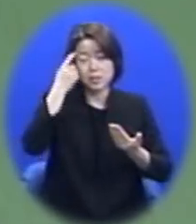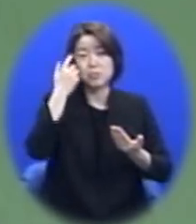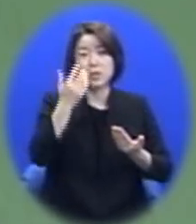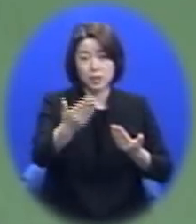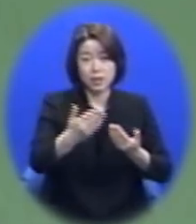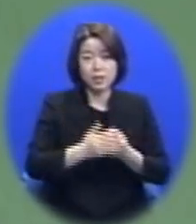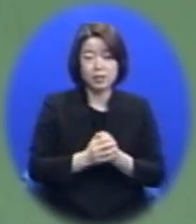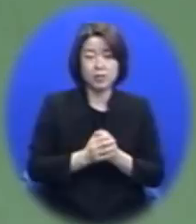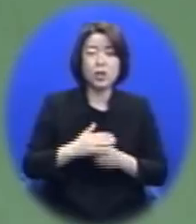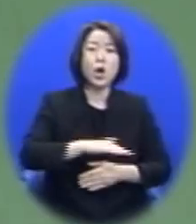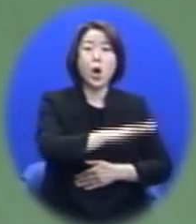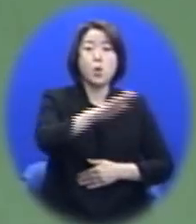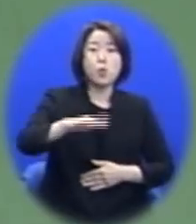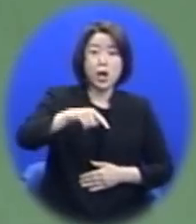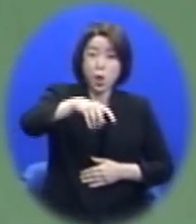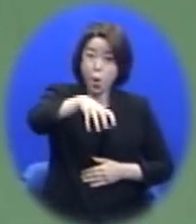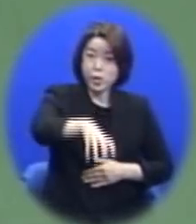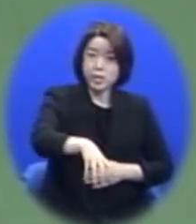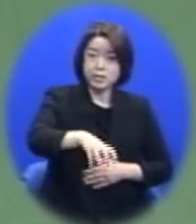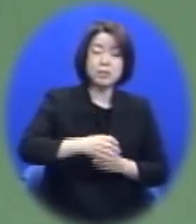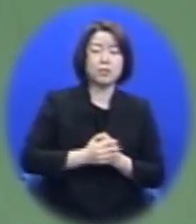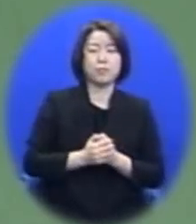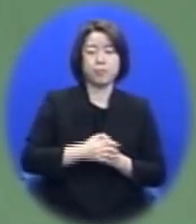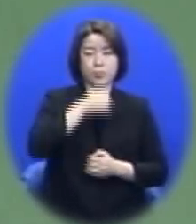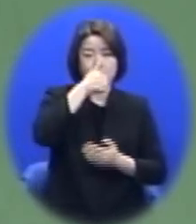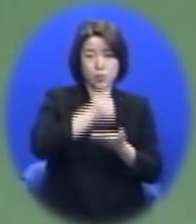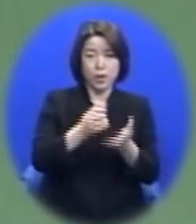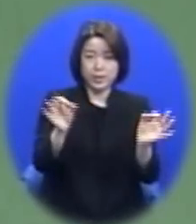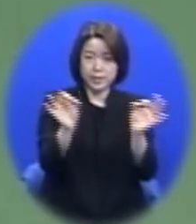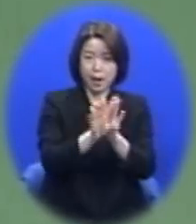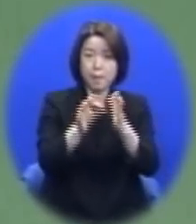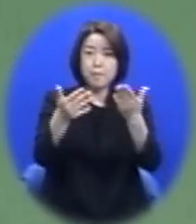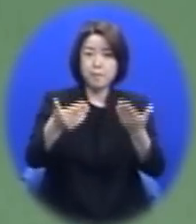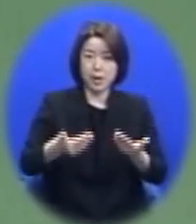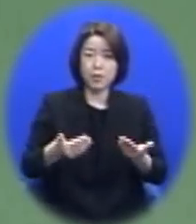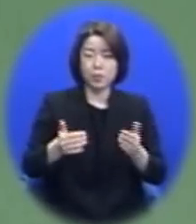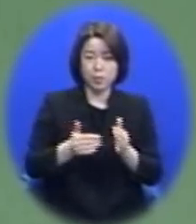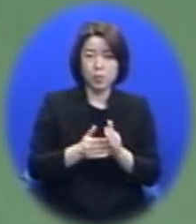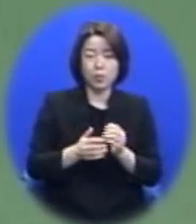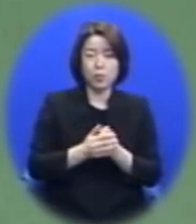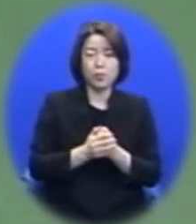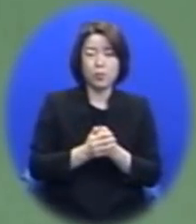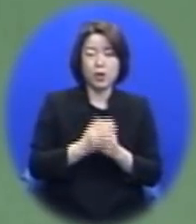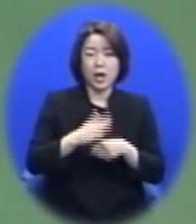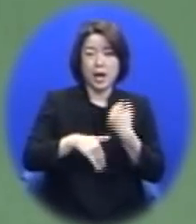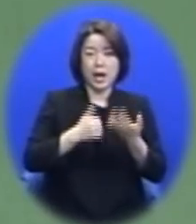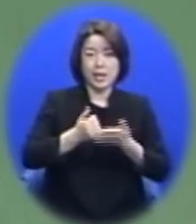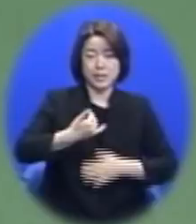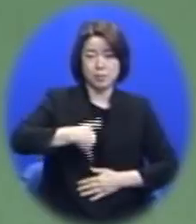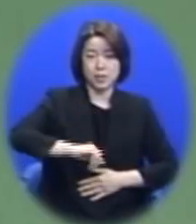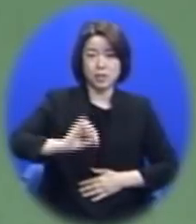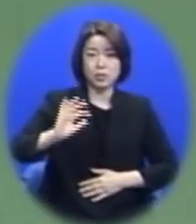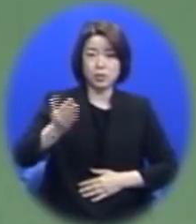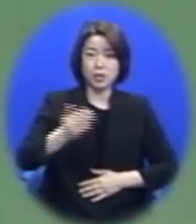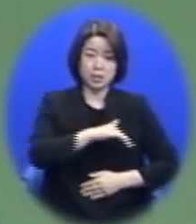우리가 여기서 죄사함을 받고 하나님의 자녀가 되는 권세를